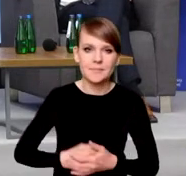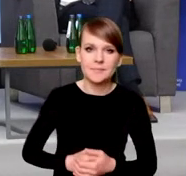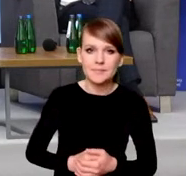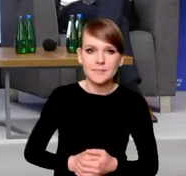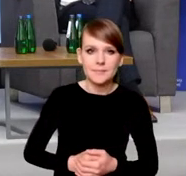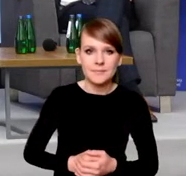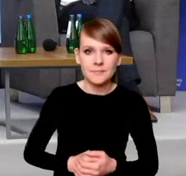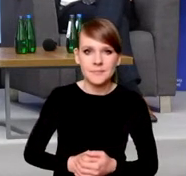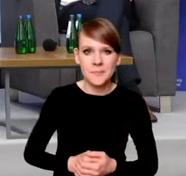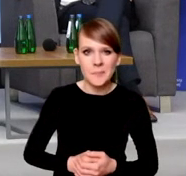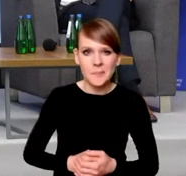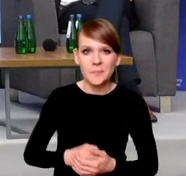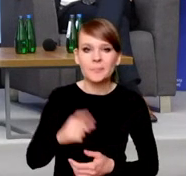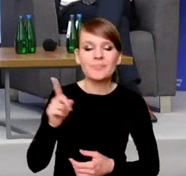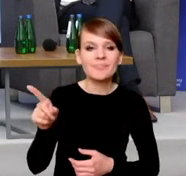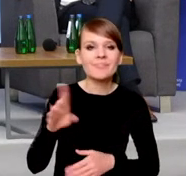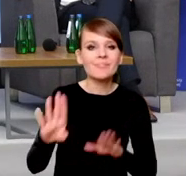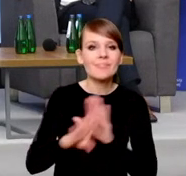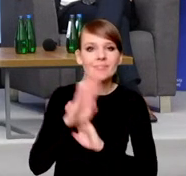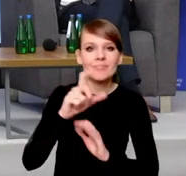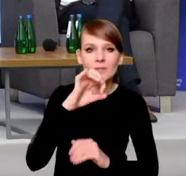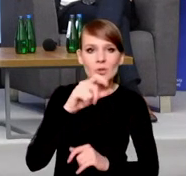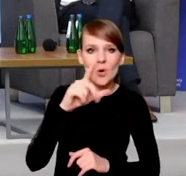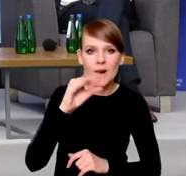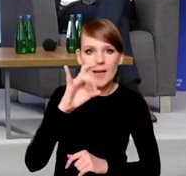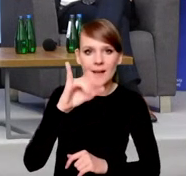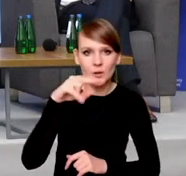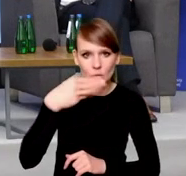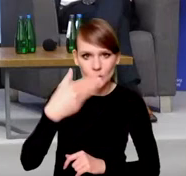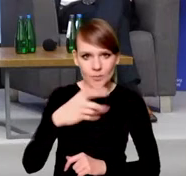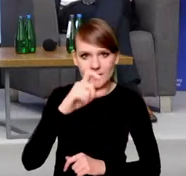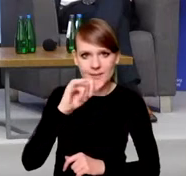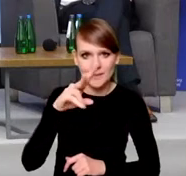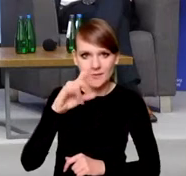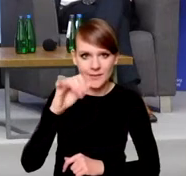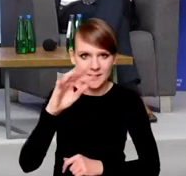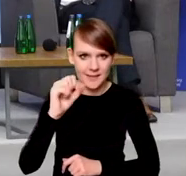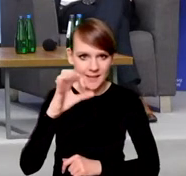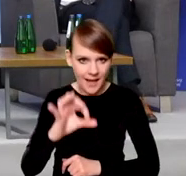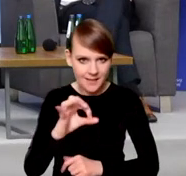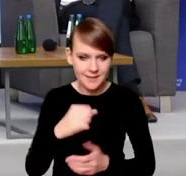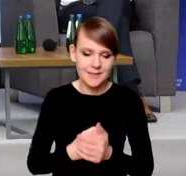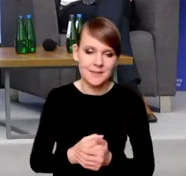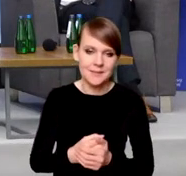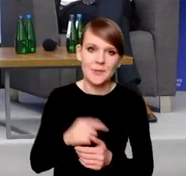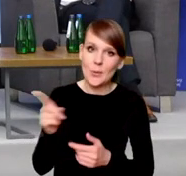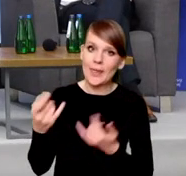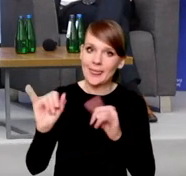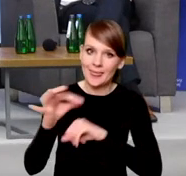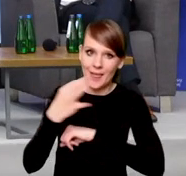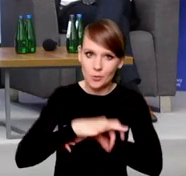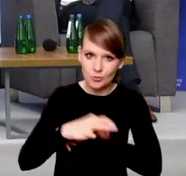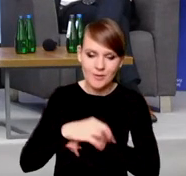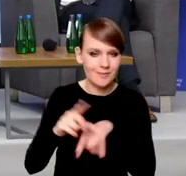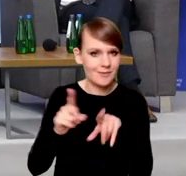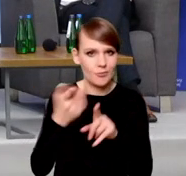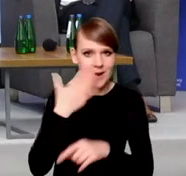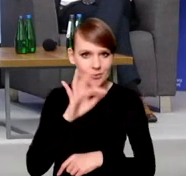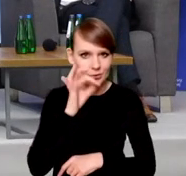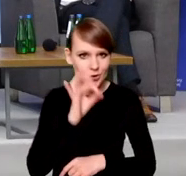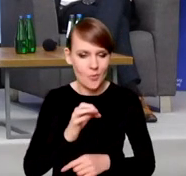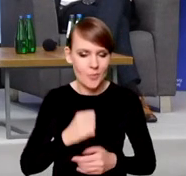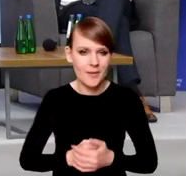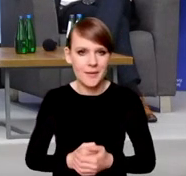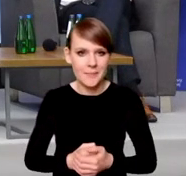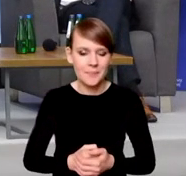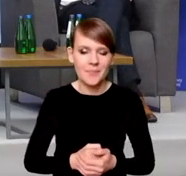reprezentuje Kolegium Civitas, jeszcze inną uczelnię, bardzo też dobrą, ale według